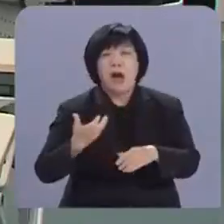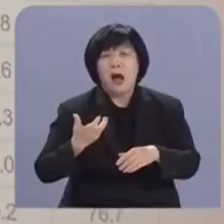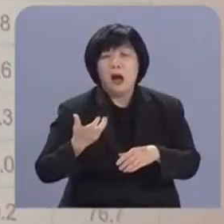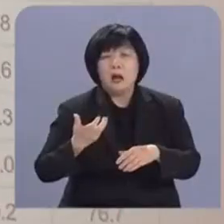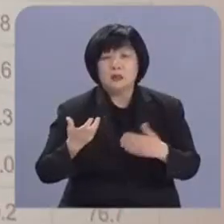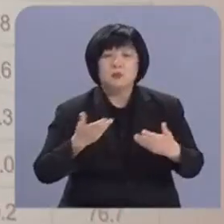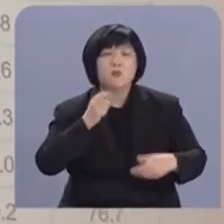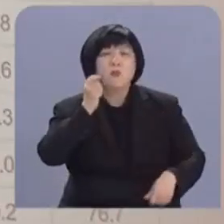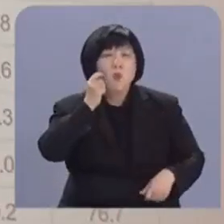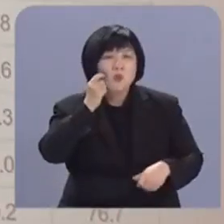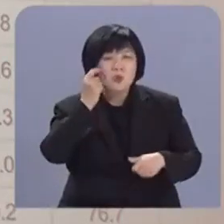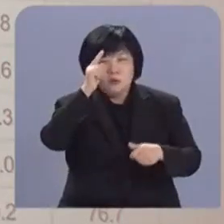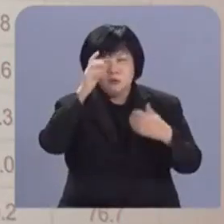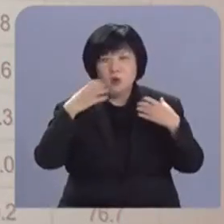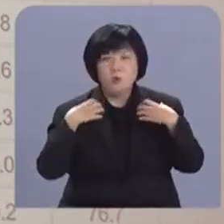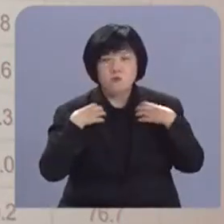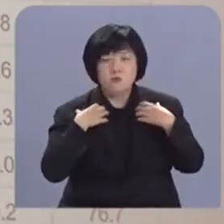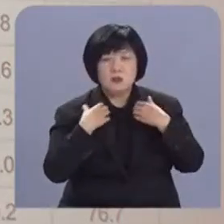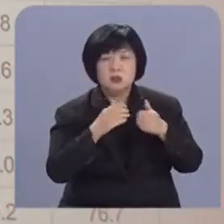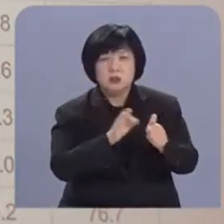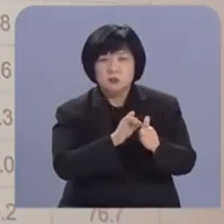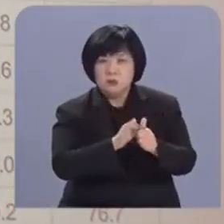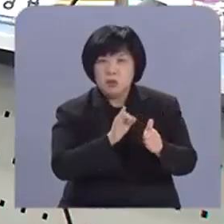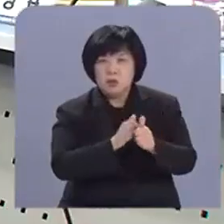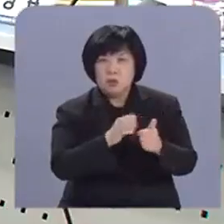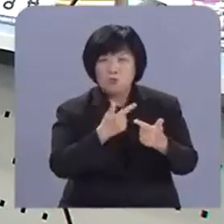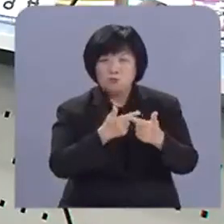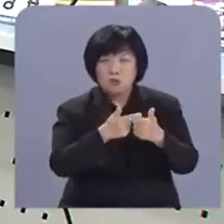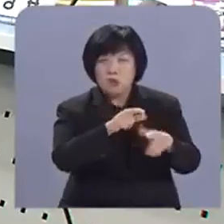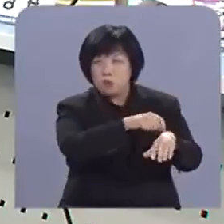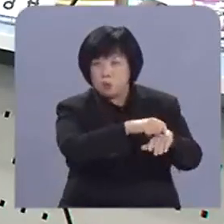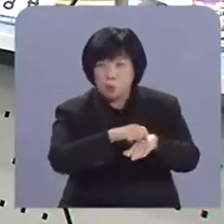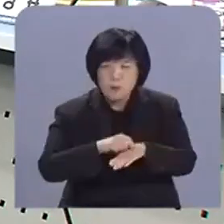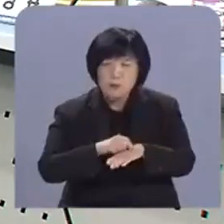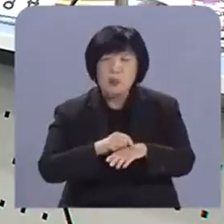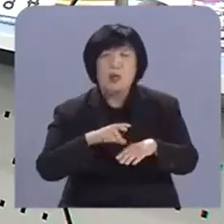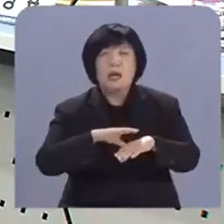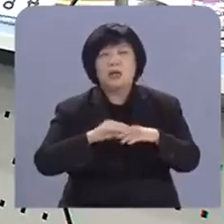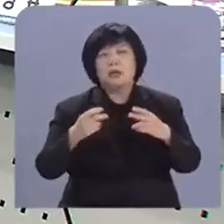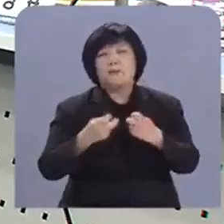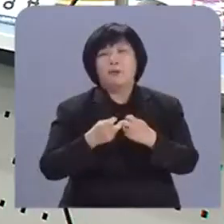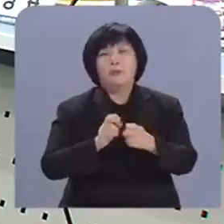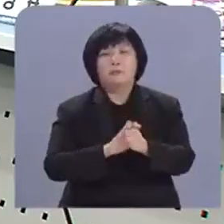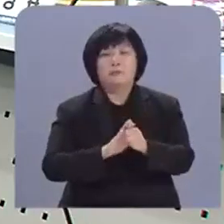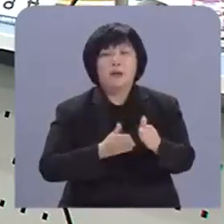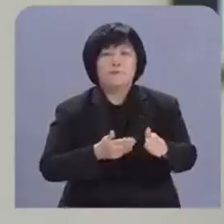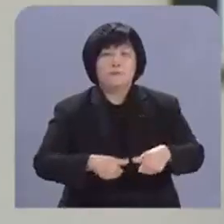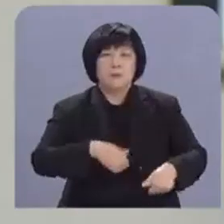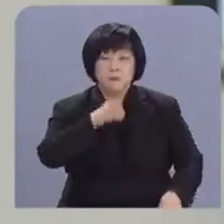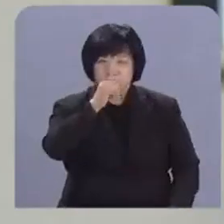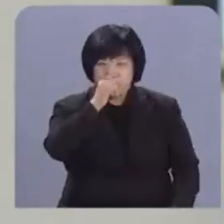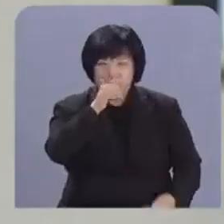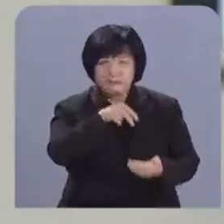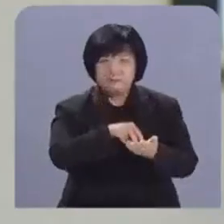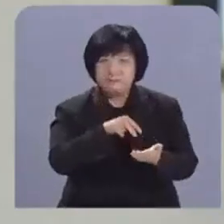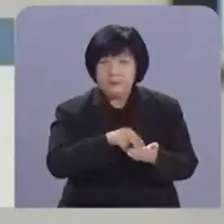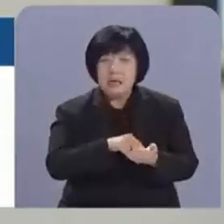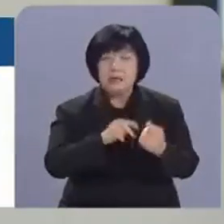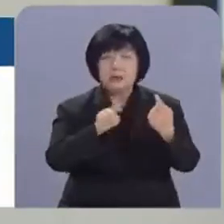못하면 정부가 지원하는 상병수당을 부산에서도 도입하는 등 지원 대책이 필요하다고 보고 있습니다.